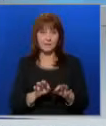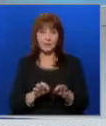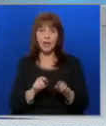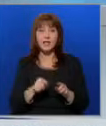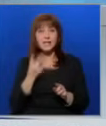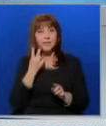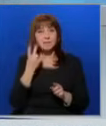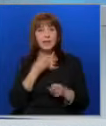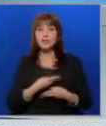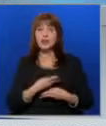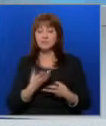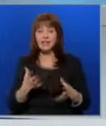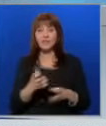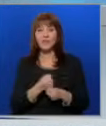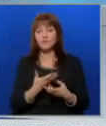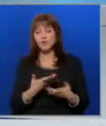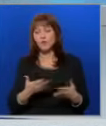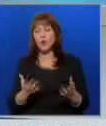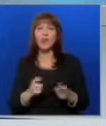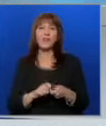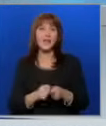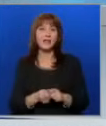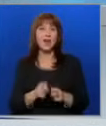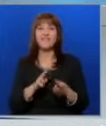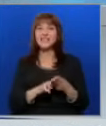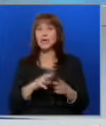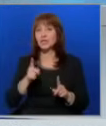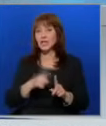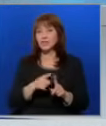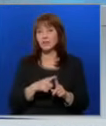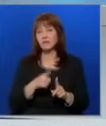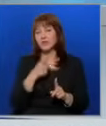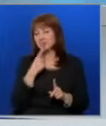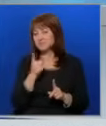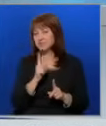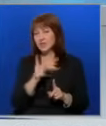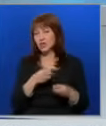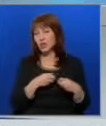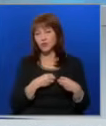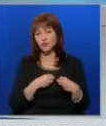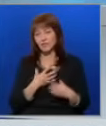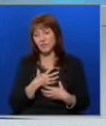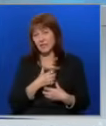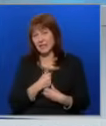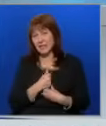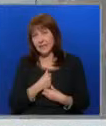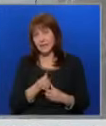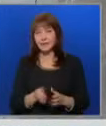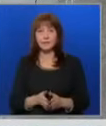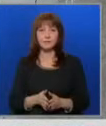стана ясно, че са открити нови нарушения. Васил Терзиев обяви, че не се чувства притеснен. Николай Минков с